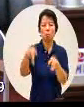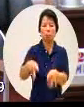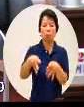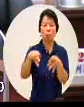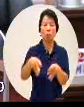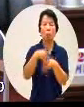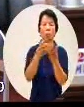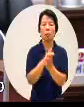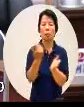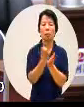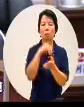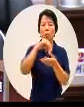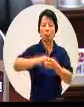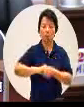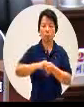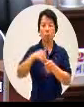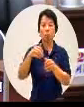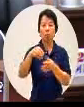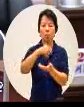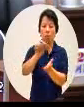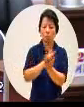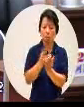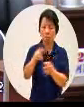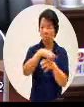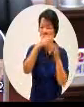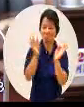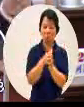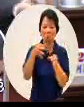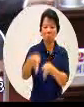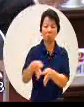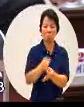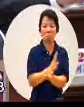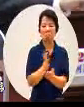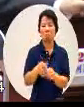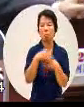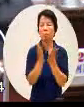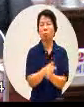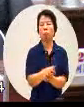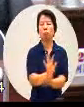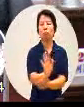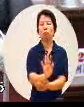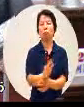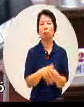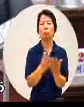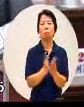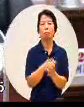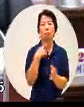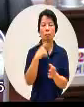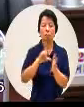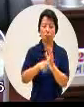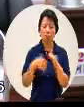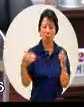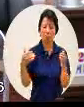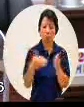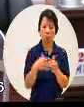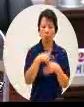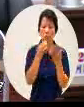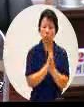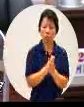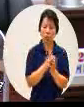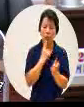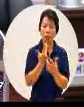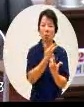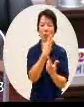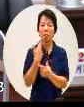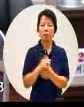進都議定書所有的條約都不會跟你簽簽進都議定書的國家時間到了也賴皮說再拖個